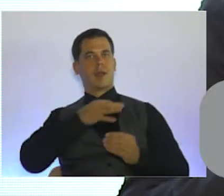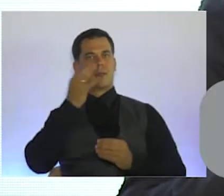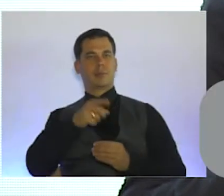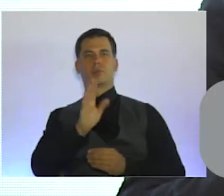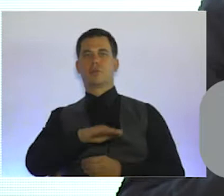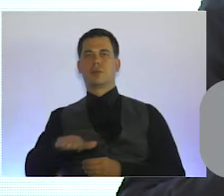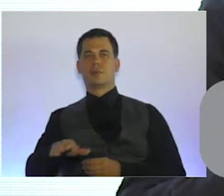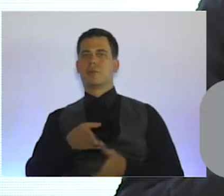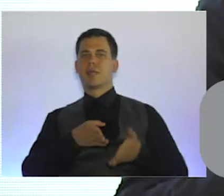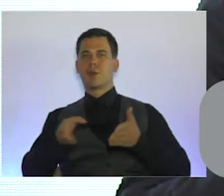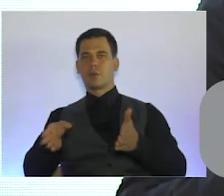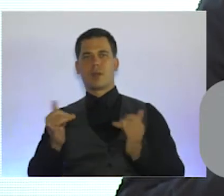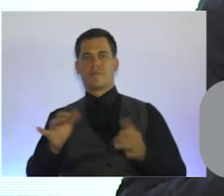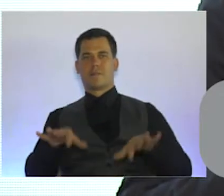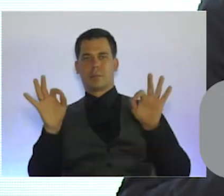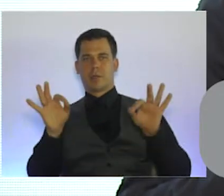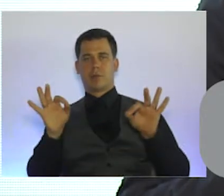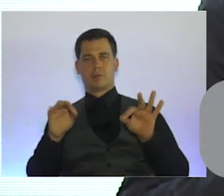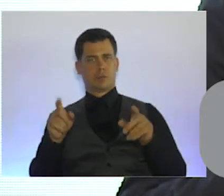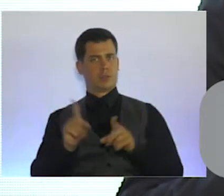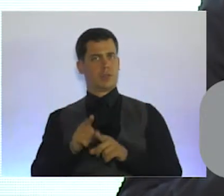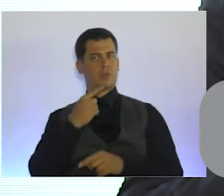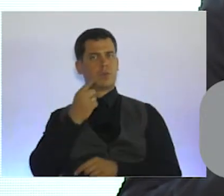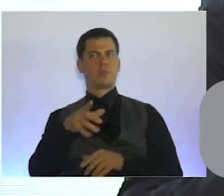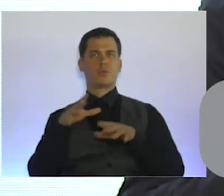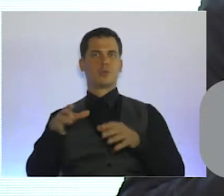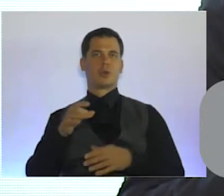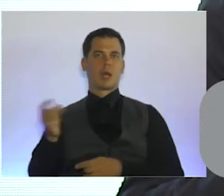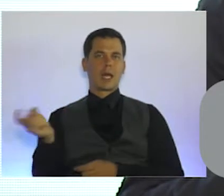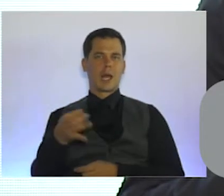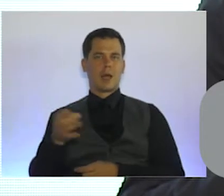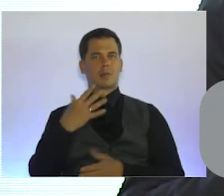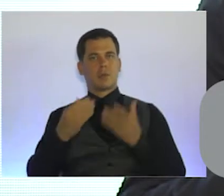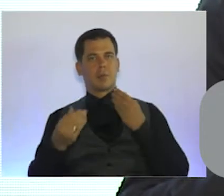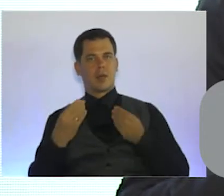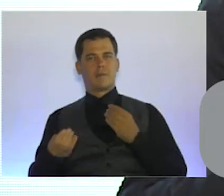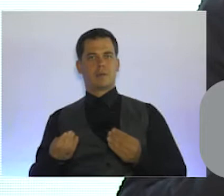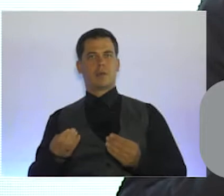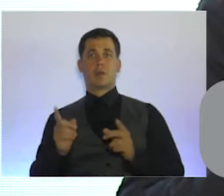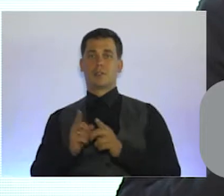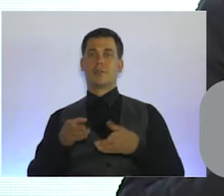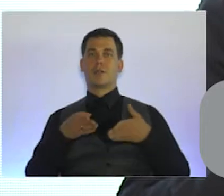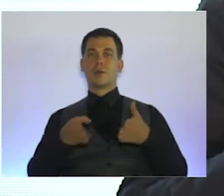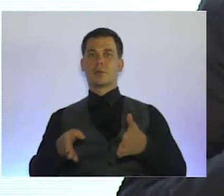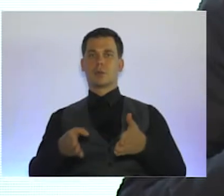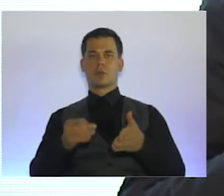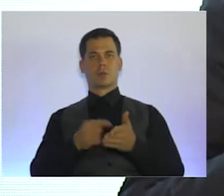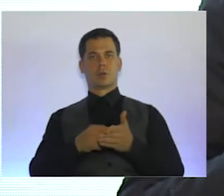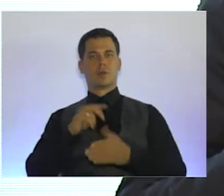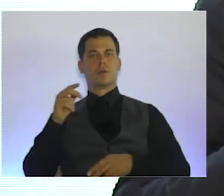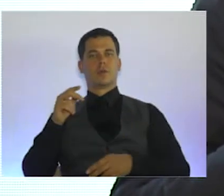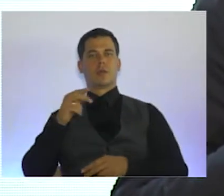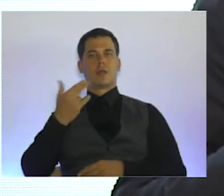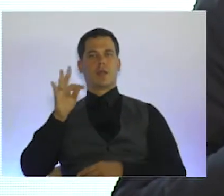takie dzieciaki podążają. Bo dużo tu powiedzieliśmy właśnie o grach, o zabawie i kierunek, jaki właśnie firma Netic